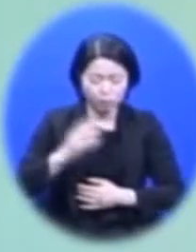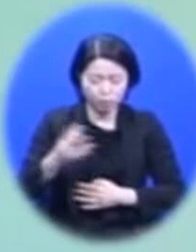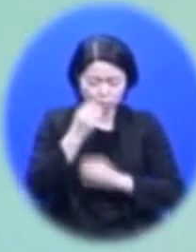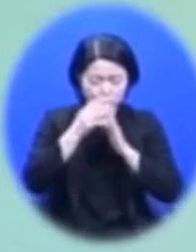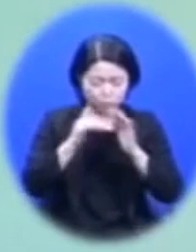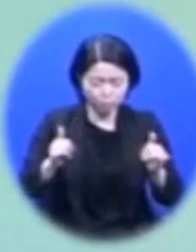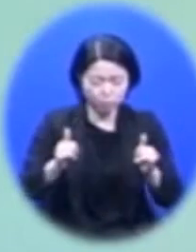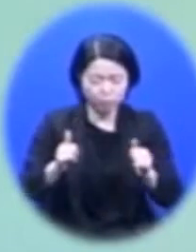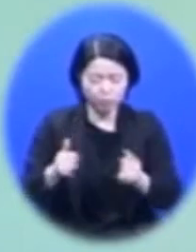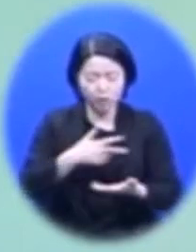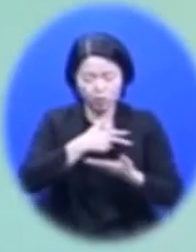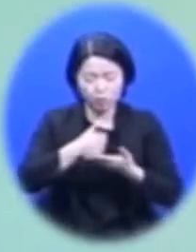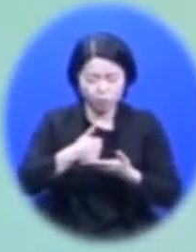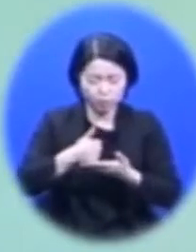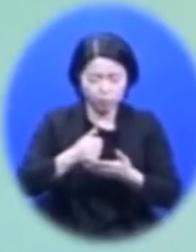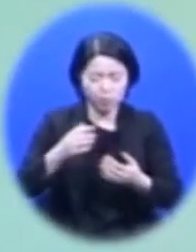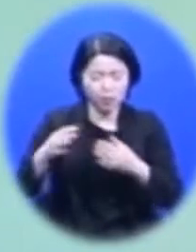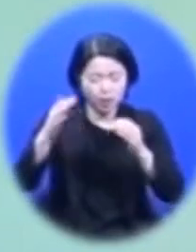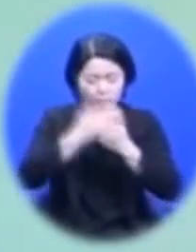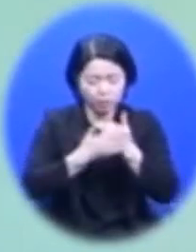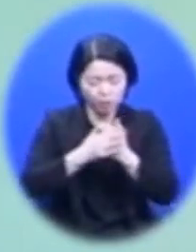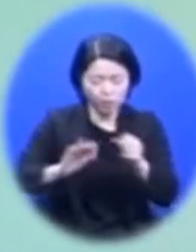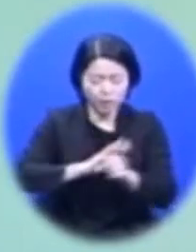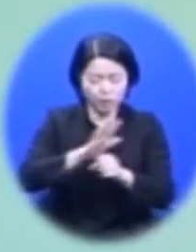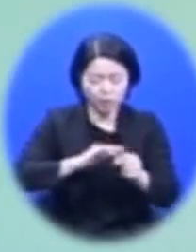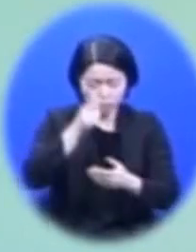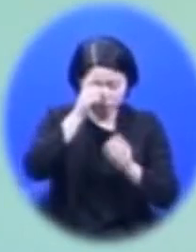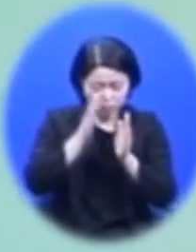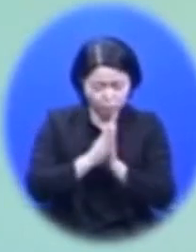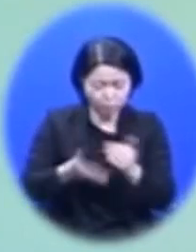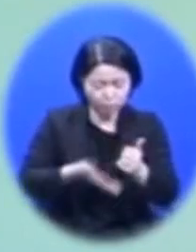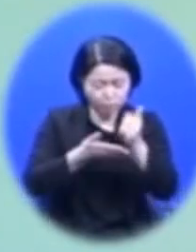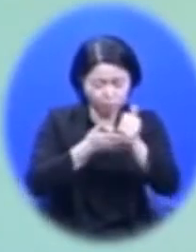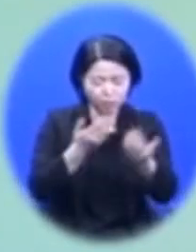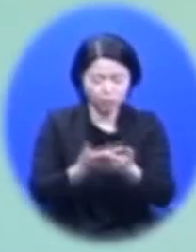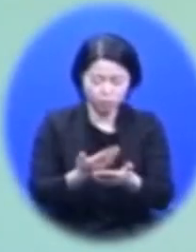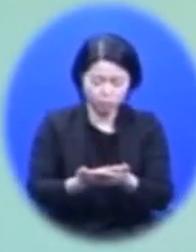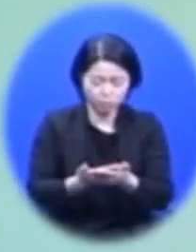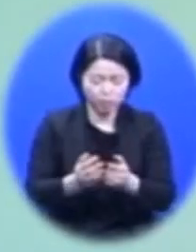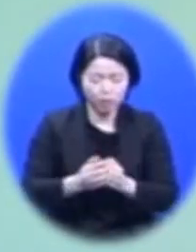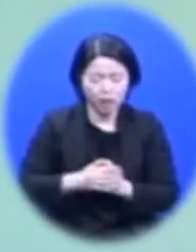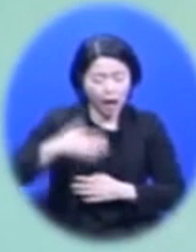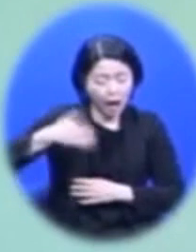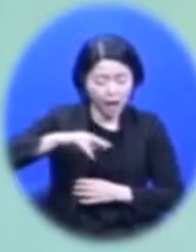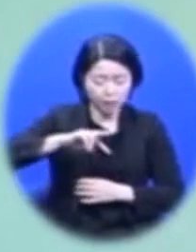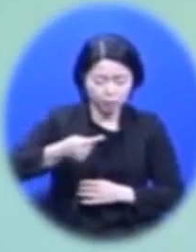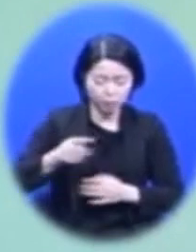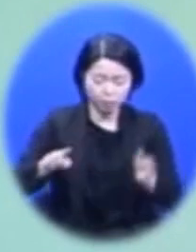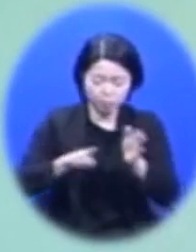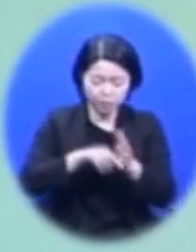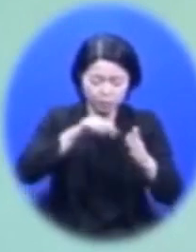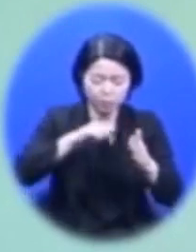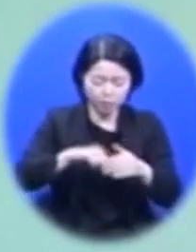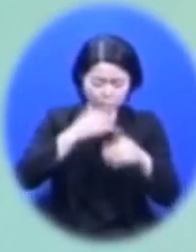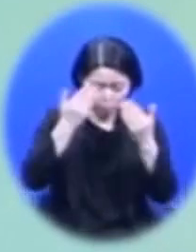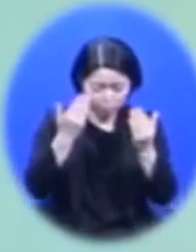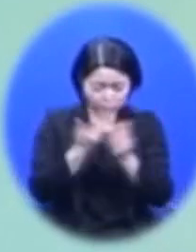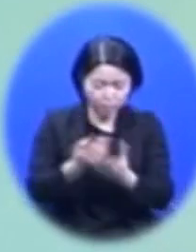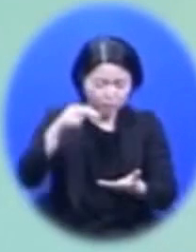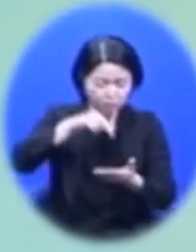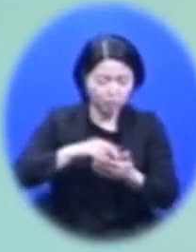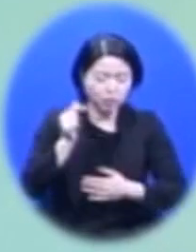성도들을 주님의 은혜와 사랑으로 기도로 섬기게 하소서. 아직도 믿음 안에 온전히 서지 못한